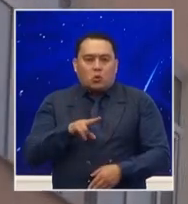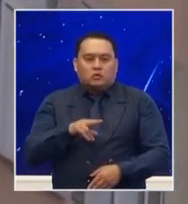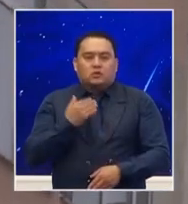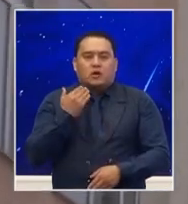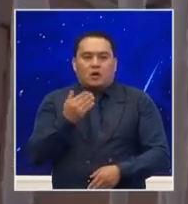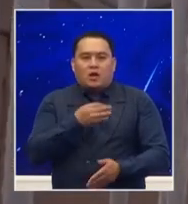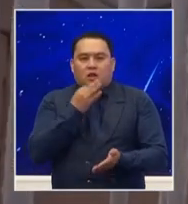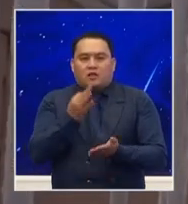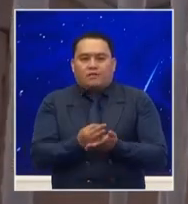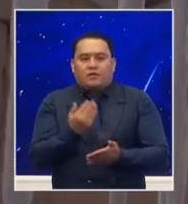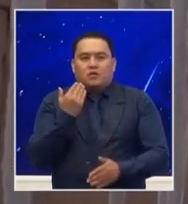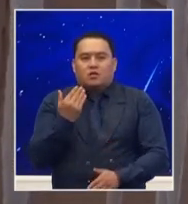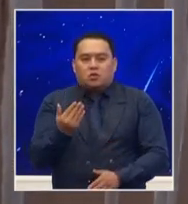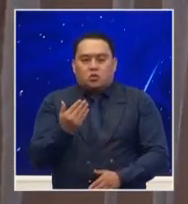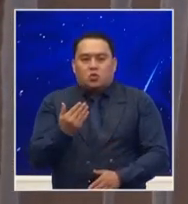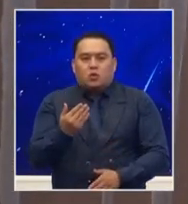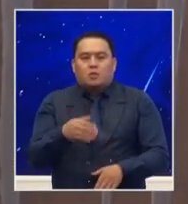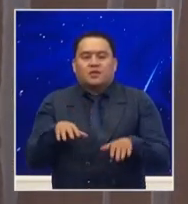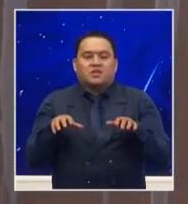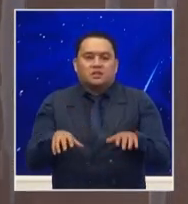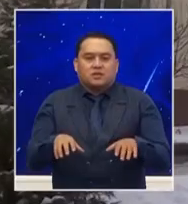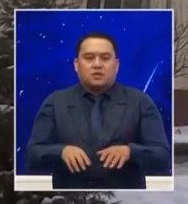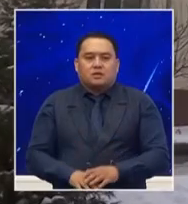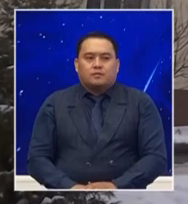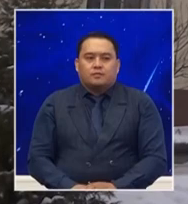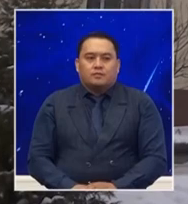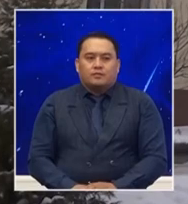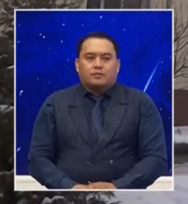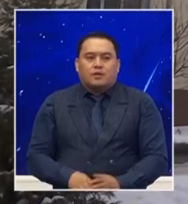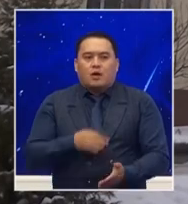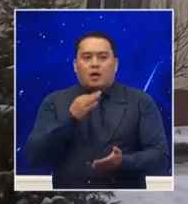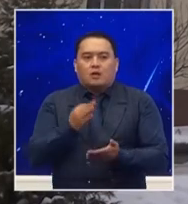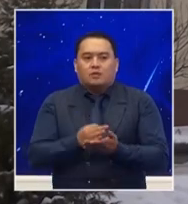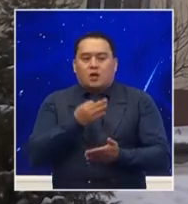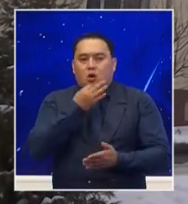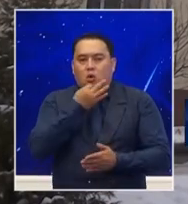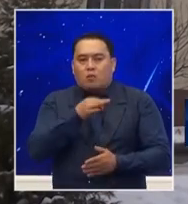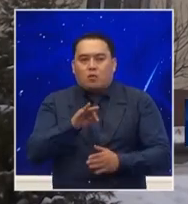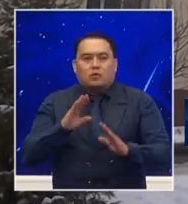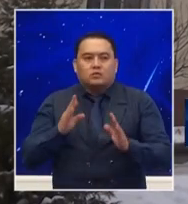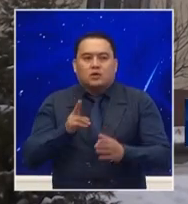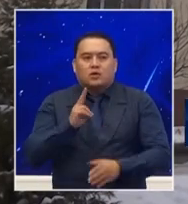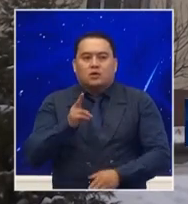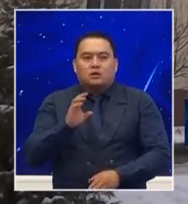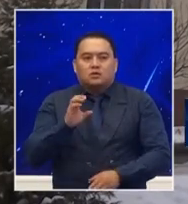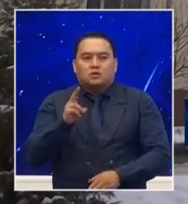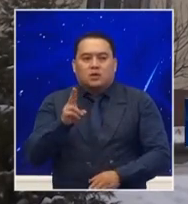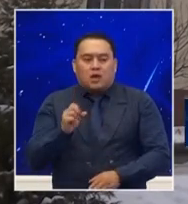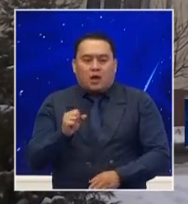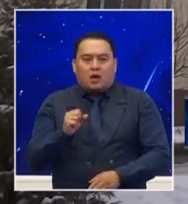снега ответственность может лечь на плечи председателя КСК. Ответственность в любом случае ляжет на КСК, и КСК